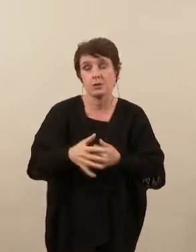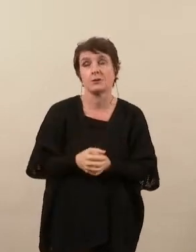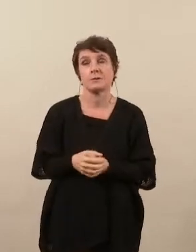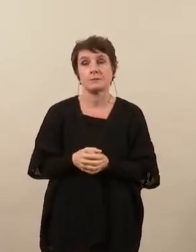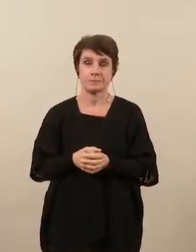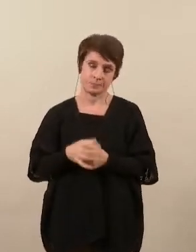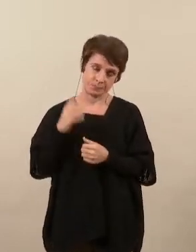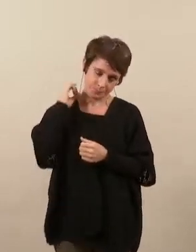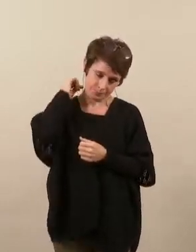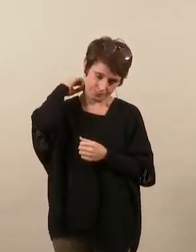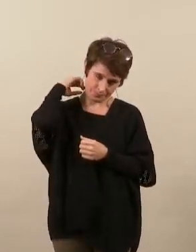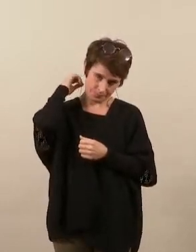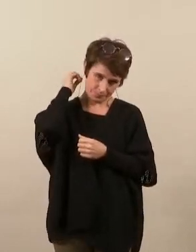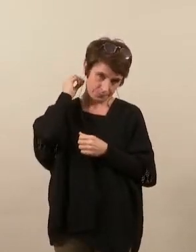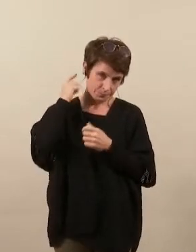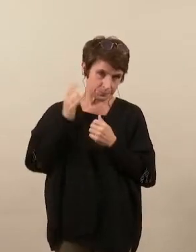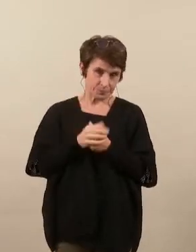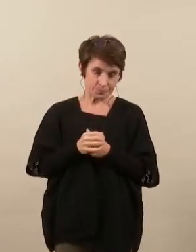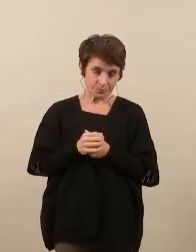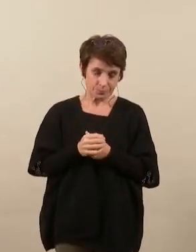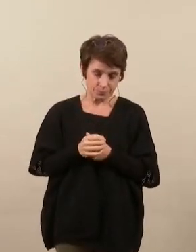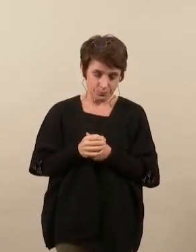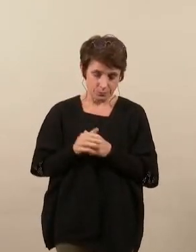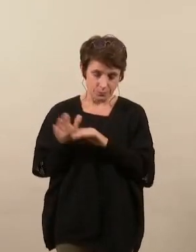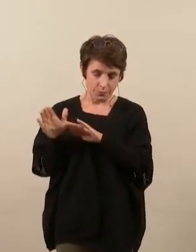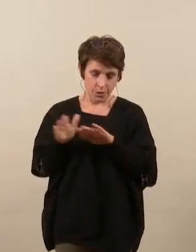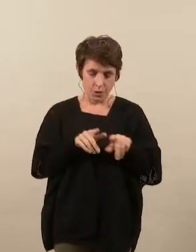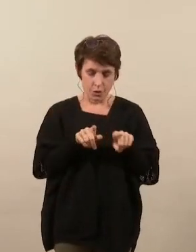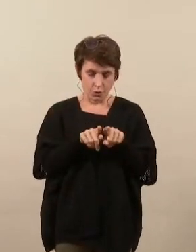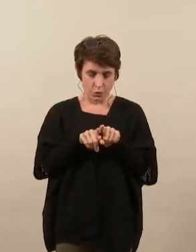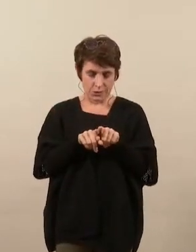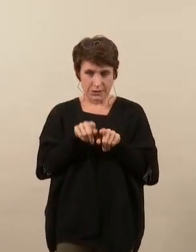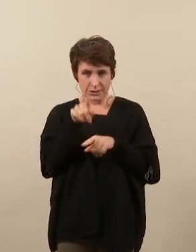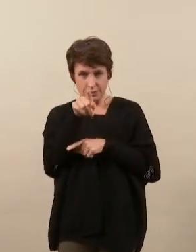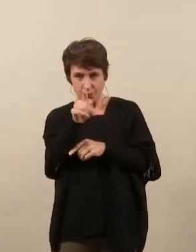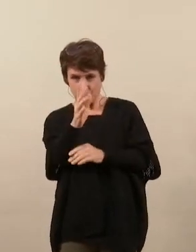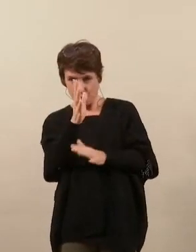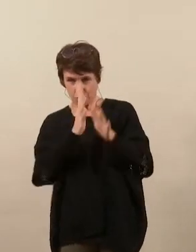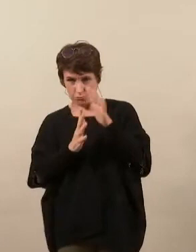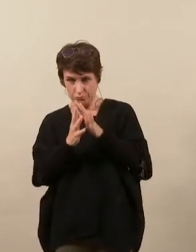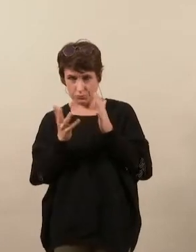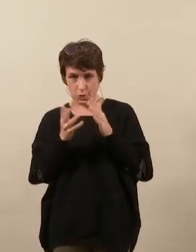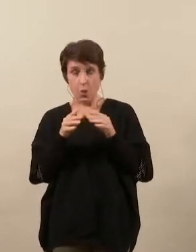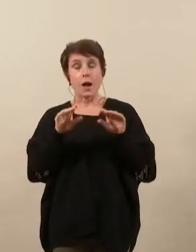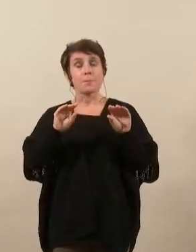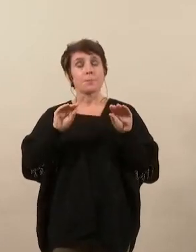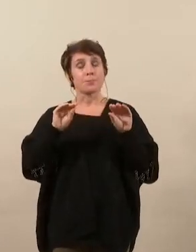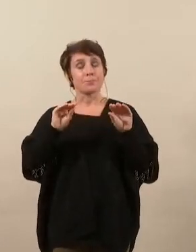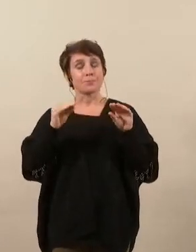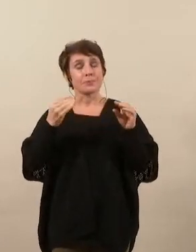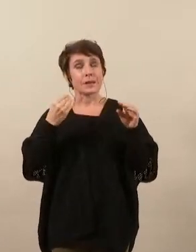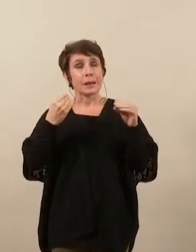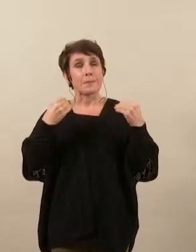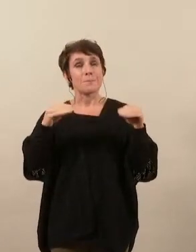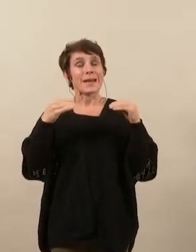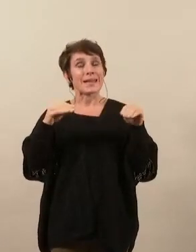Ensuite, vous osez dire que vous avez soutenu, que vous soutenez les commerces des quartiers, de l'Arlequin,